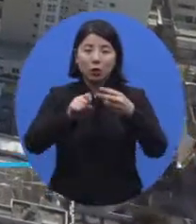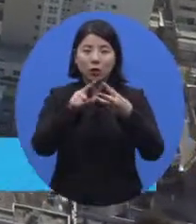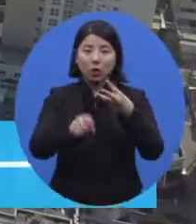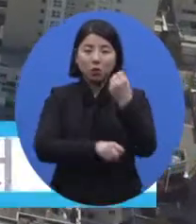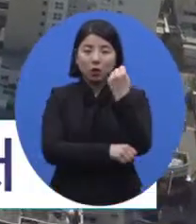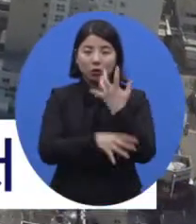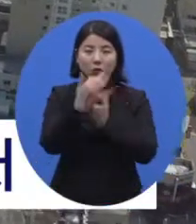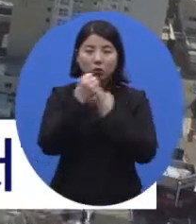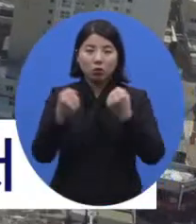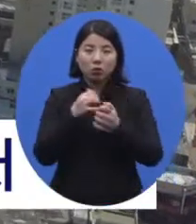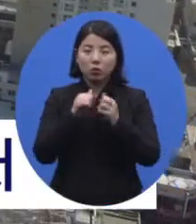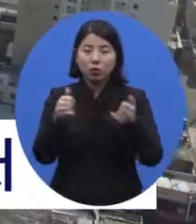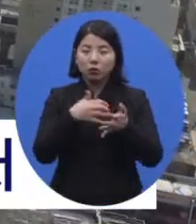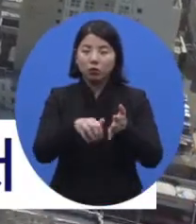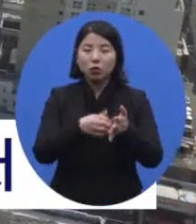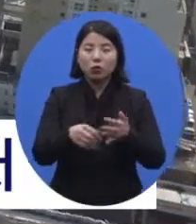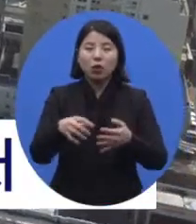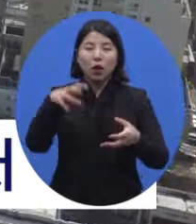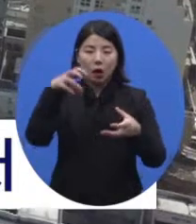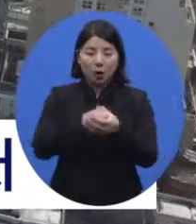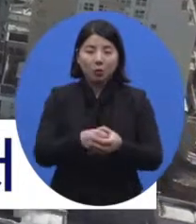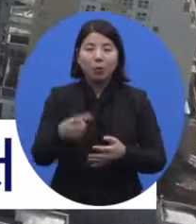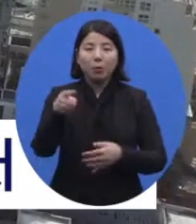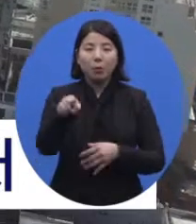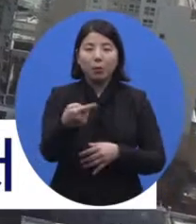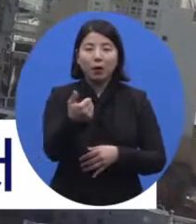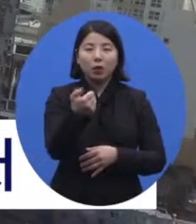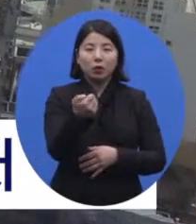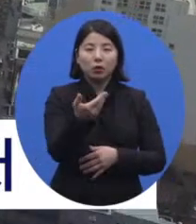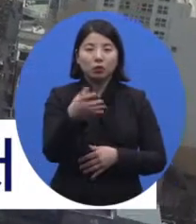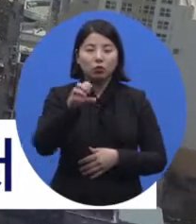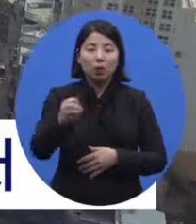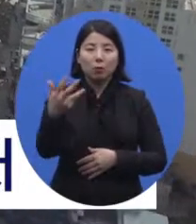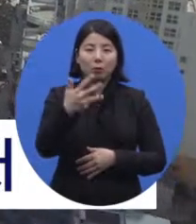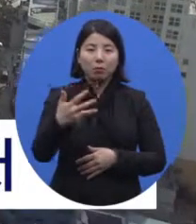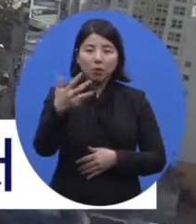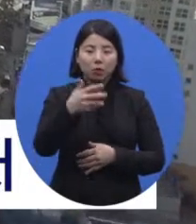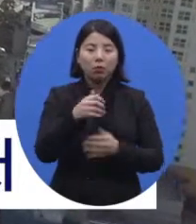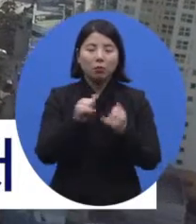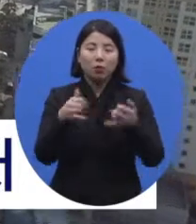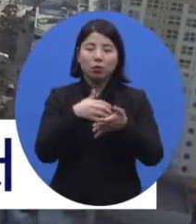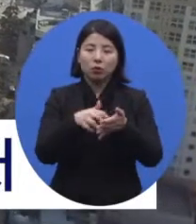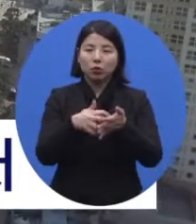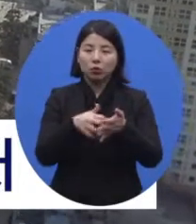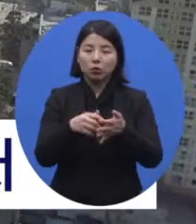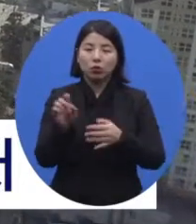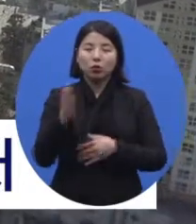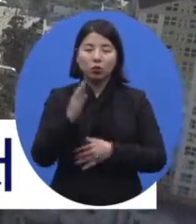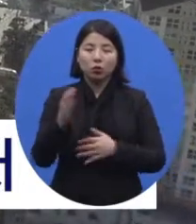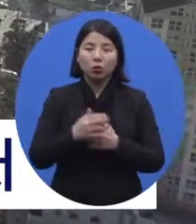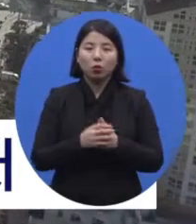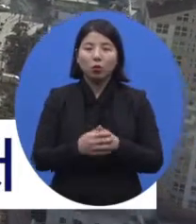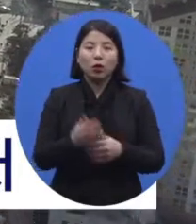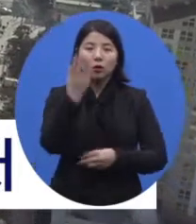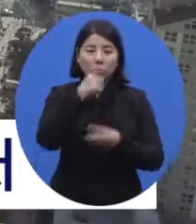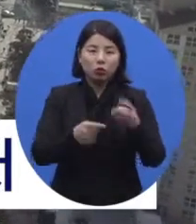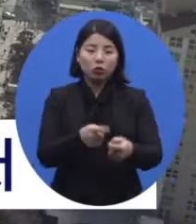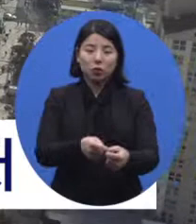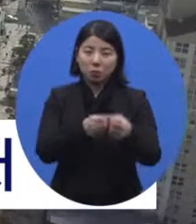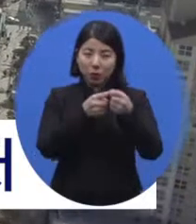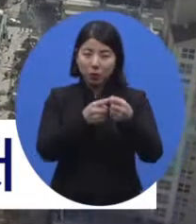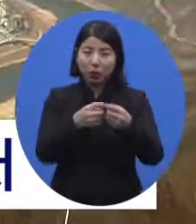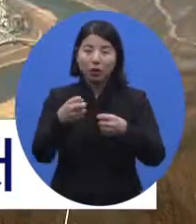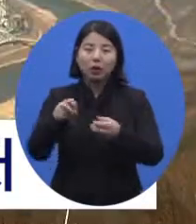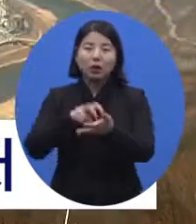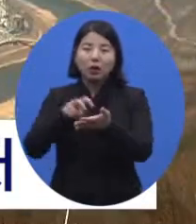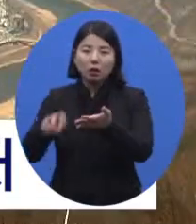올해 3월 기준 충청북도 인구는 총 159만 8,700여 명. 청주시가 83만 9천여 명으로 가장